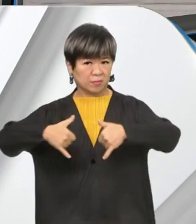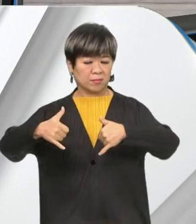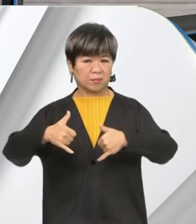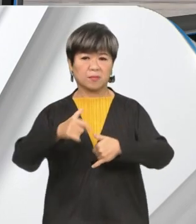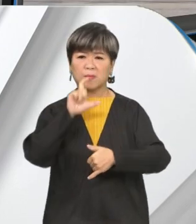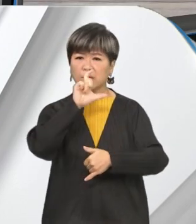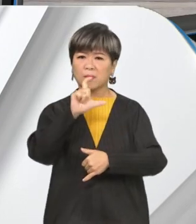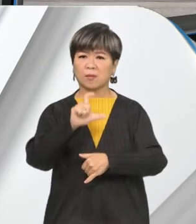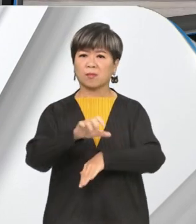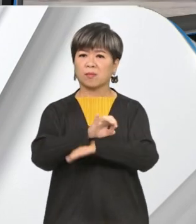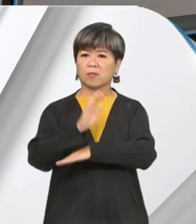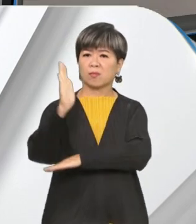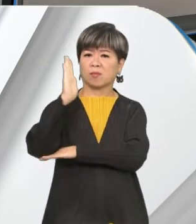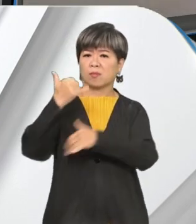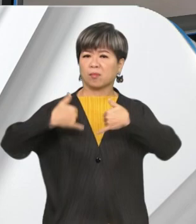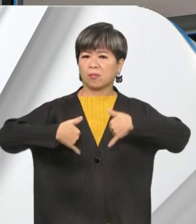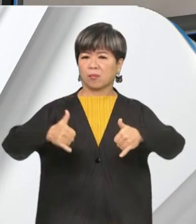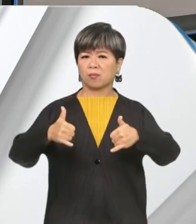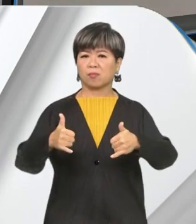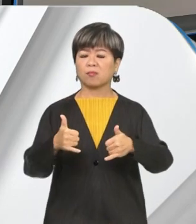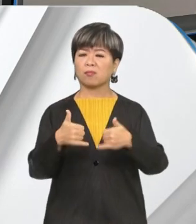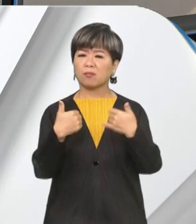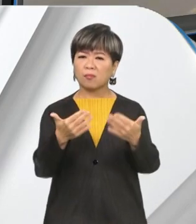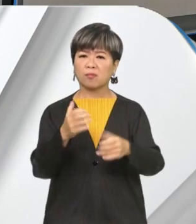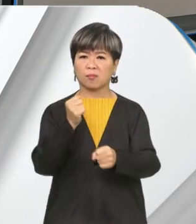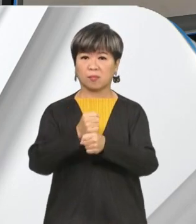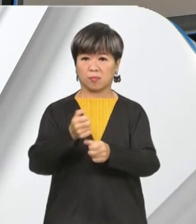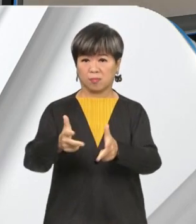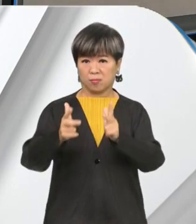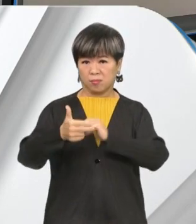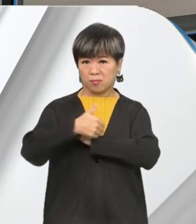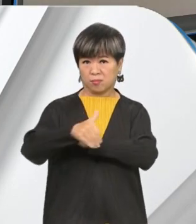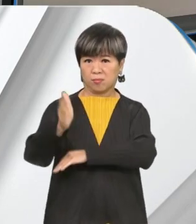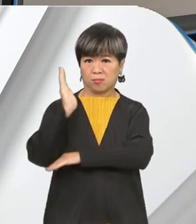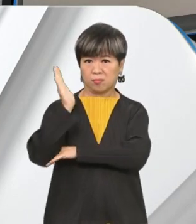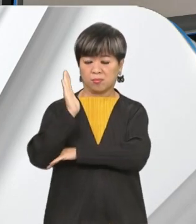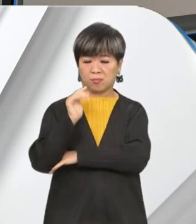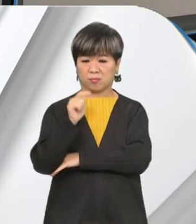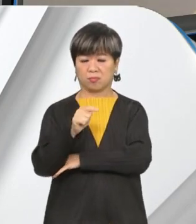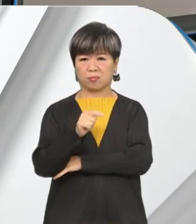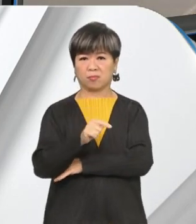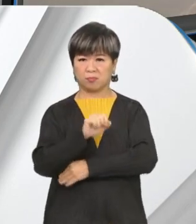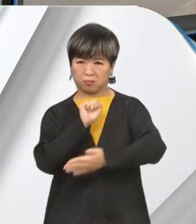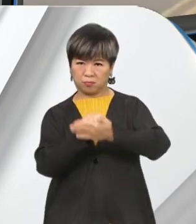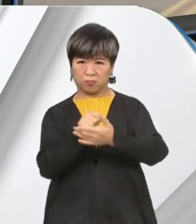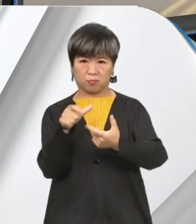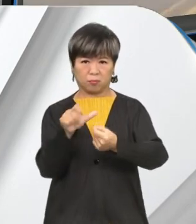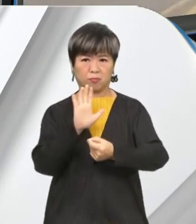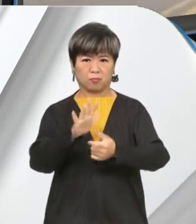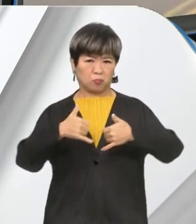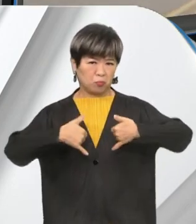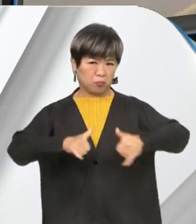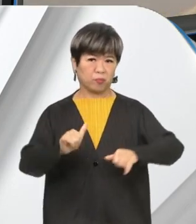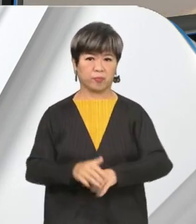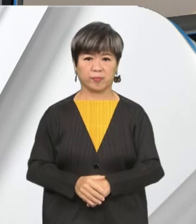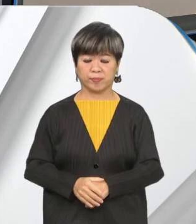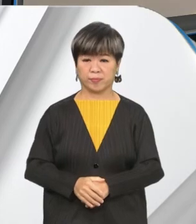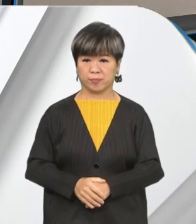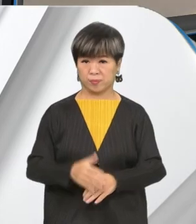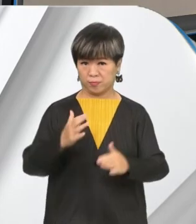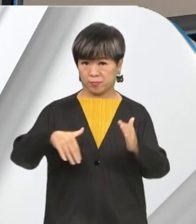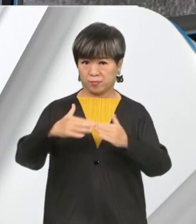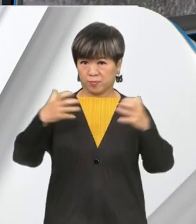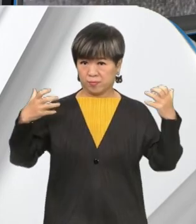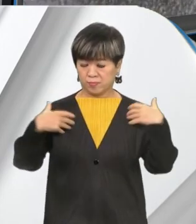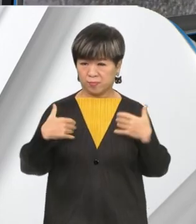一线亚条学府路基辅本草桥乡公司话，拿来做共有套路用途，也系由学